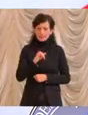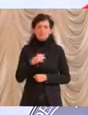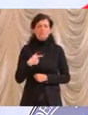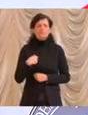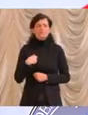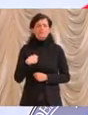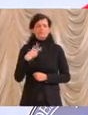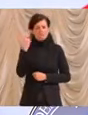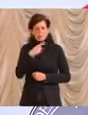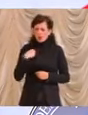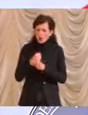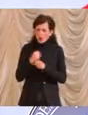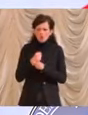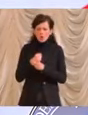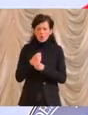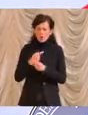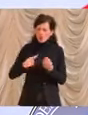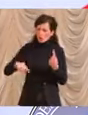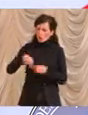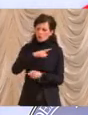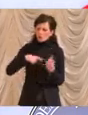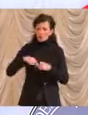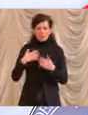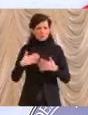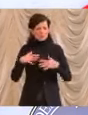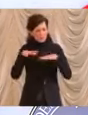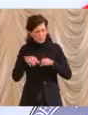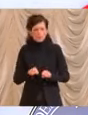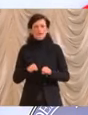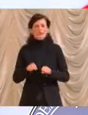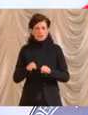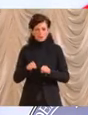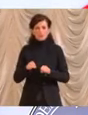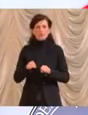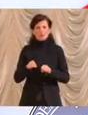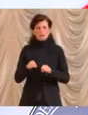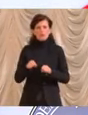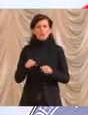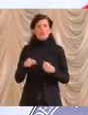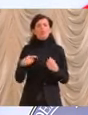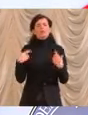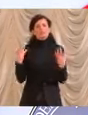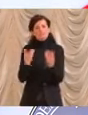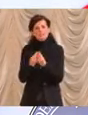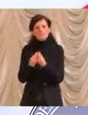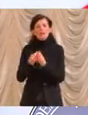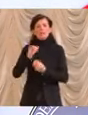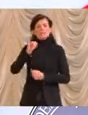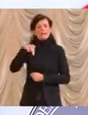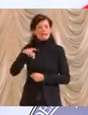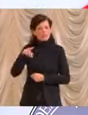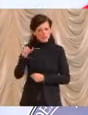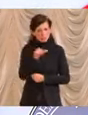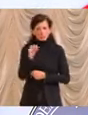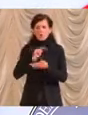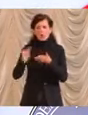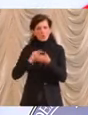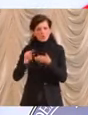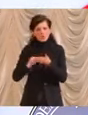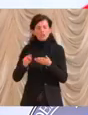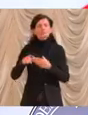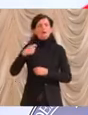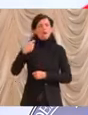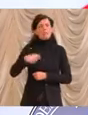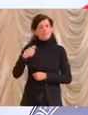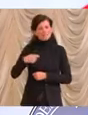stiamo lavorando intensamente perché con la Ministra Catalfo in particolare, che ringrazio, con l'INPS, gli uffici dell'INPS e il